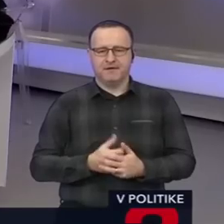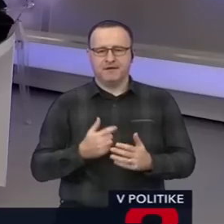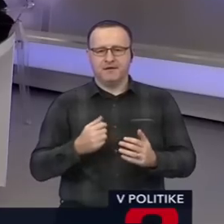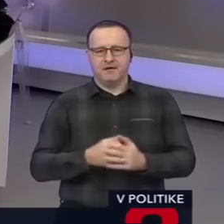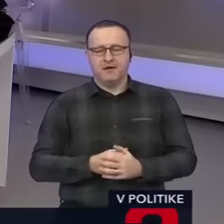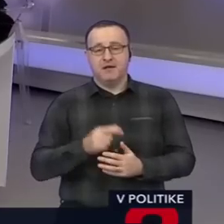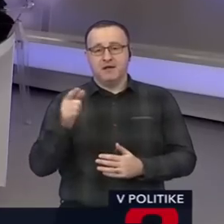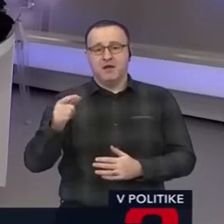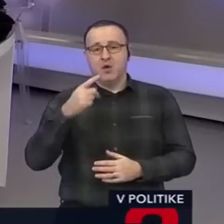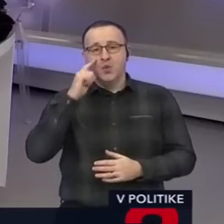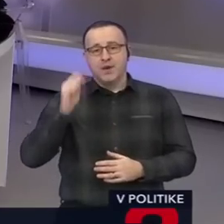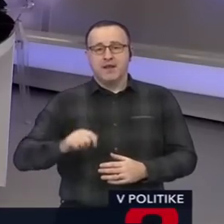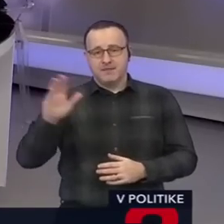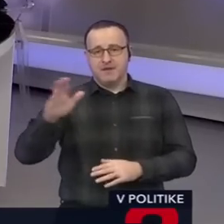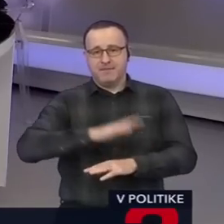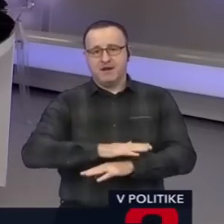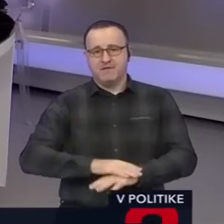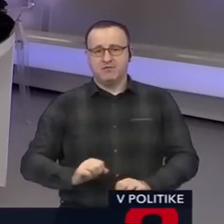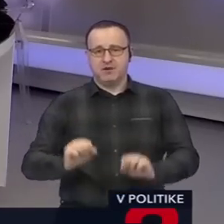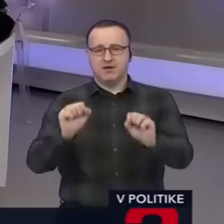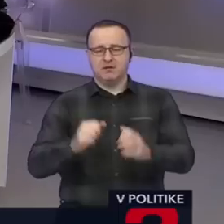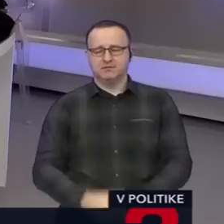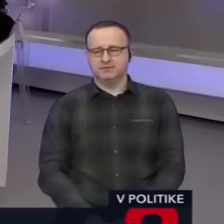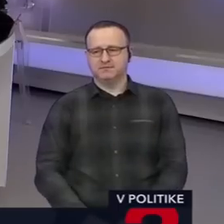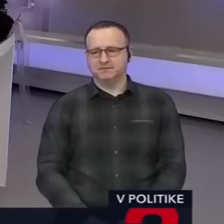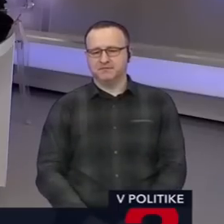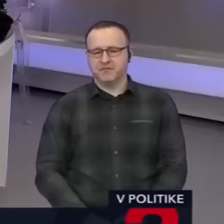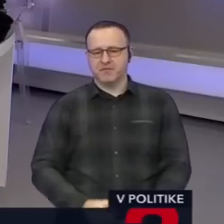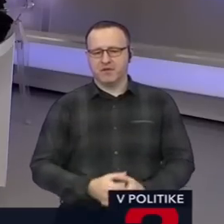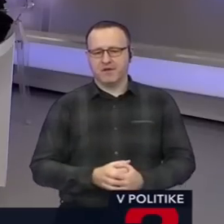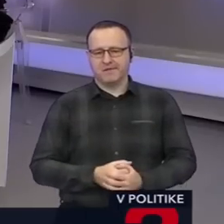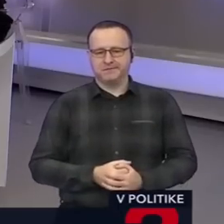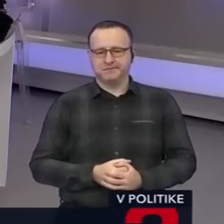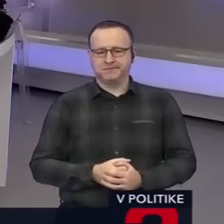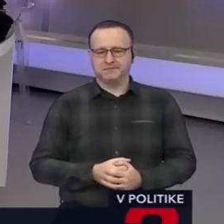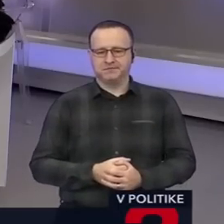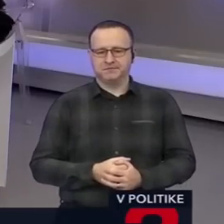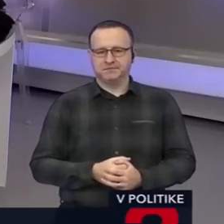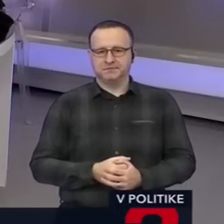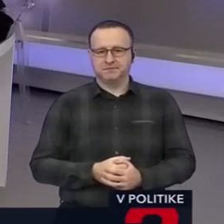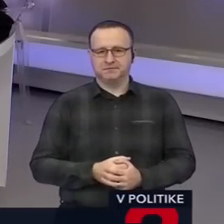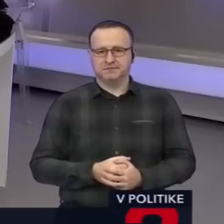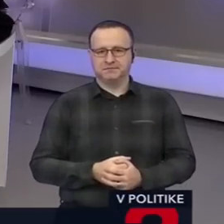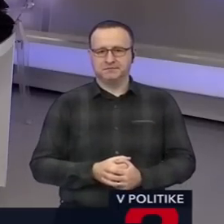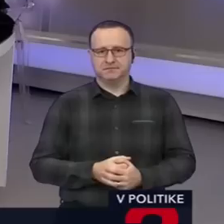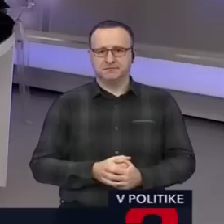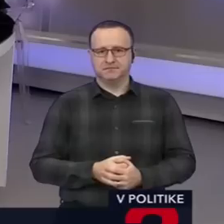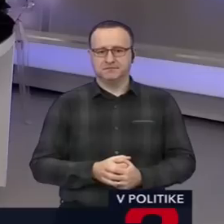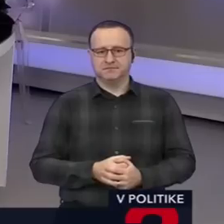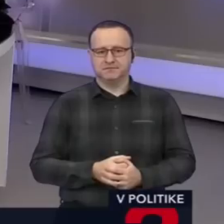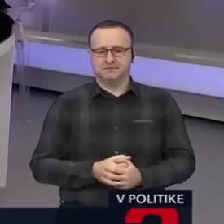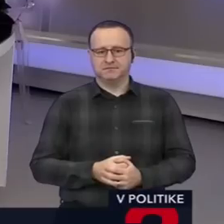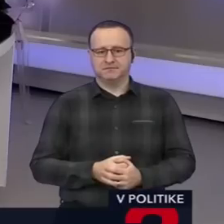má právo sa brániť tá Ukrajina, ale má právo si pýtať pomoc od iných krajín, keďže je obeťou agresie. Takže v zmysle charty OSN si pýta pomoc od iných